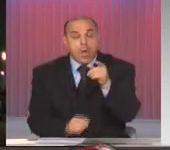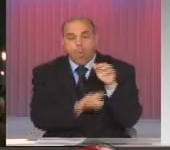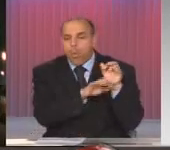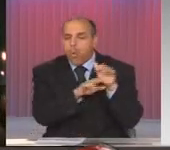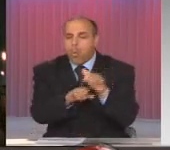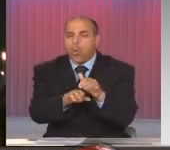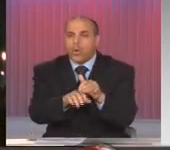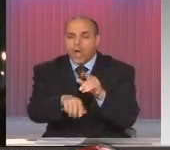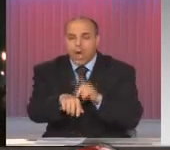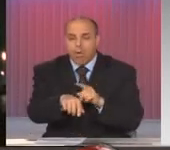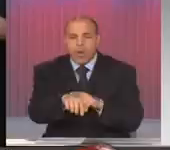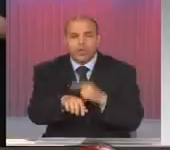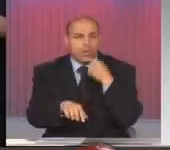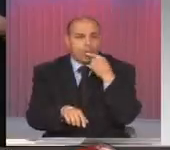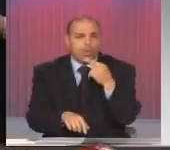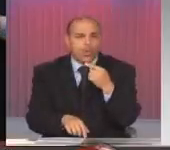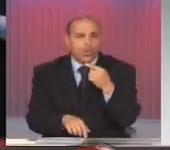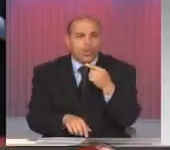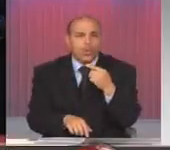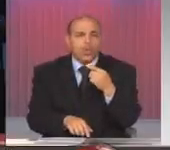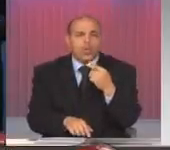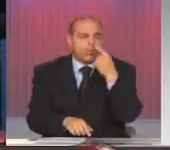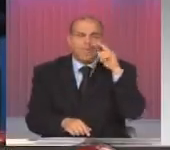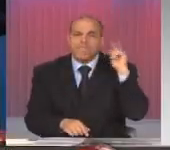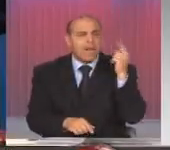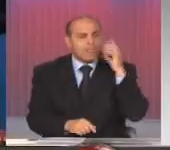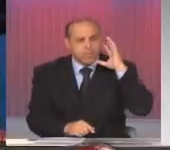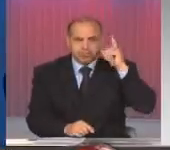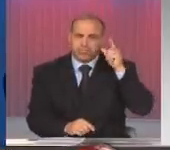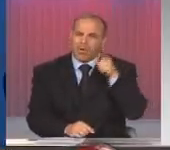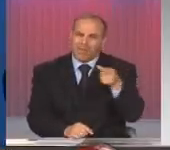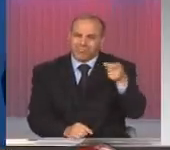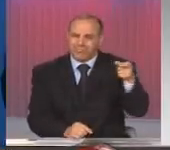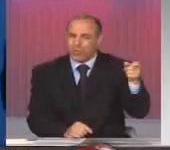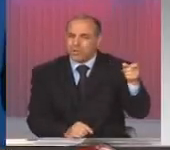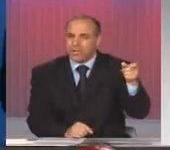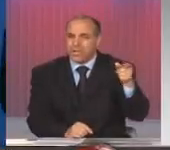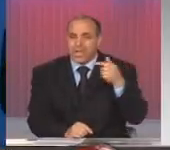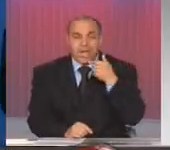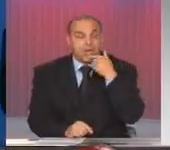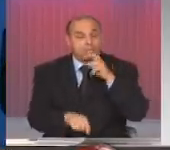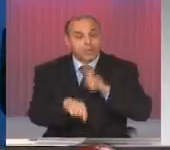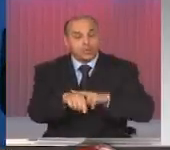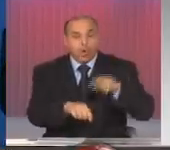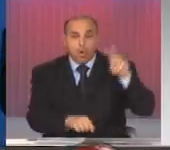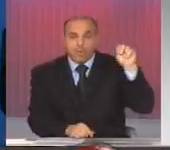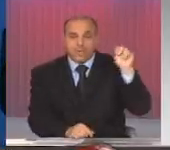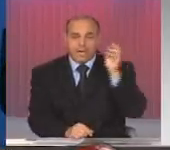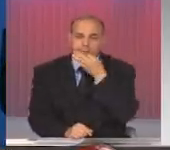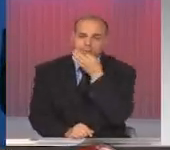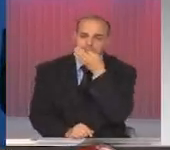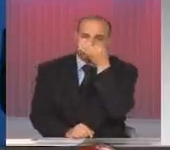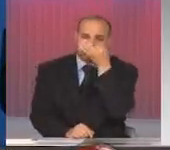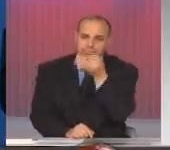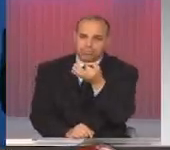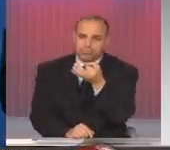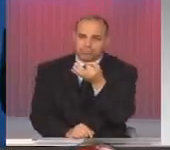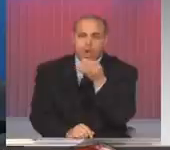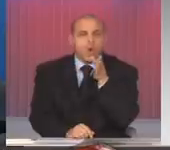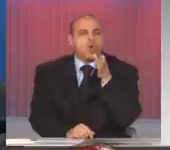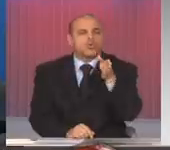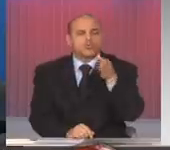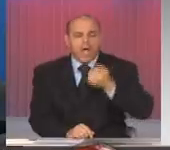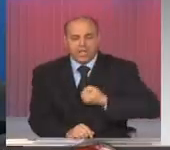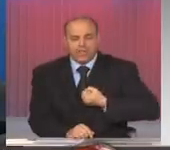الشعبي في وقت تتنامى فيه موجة الاستنكار الدولي للهجوم، فقد اعتبر الأمين العام للأمم المتحدة بان كي مون الهجوم